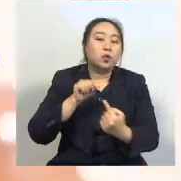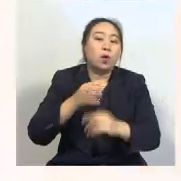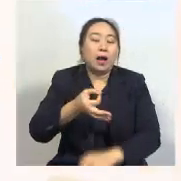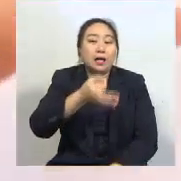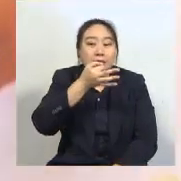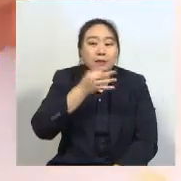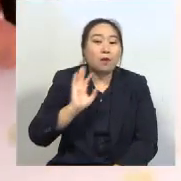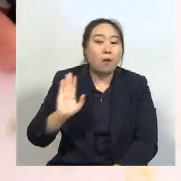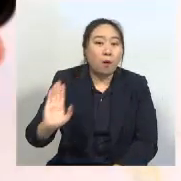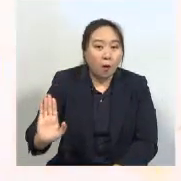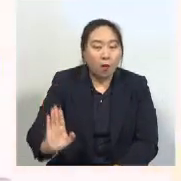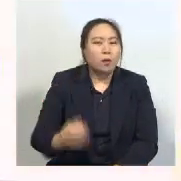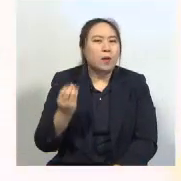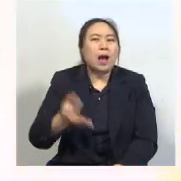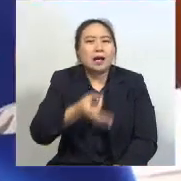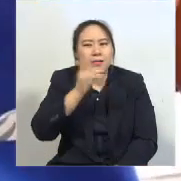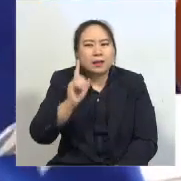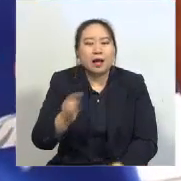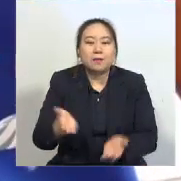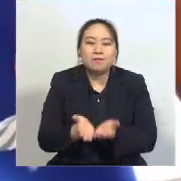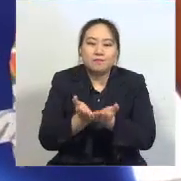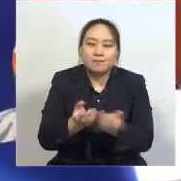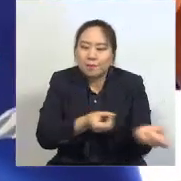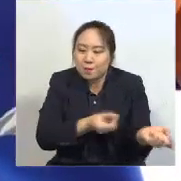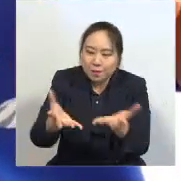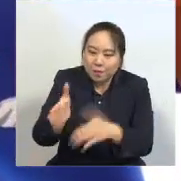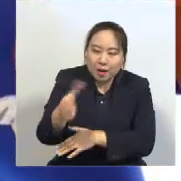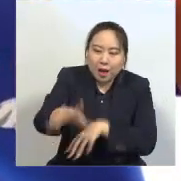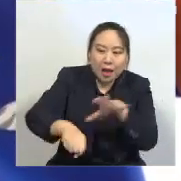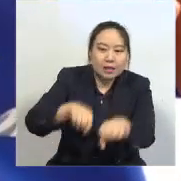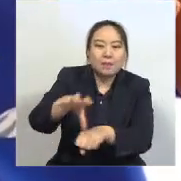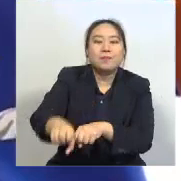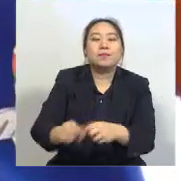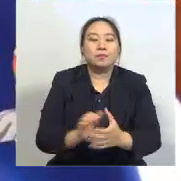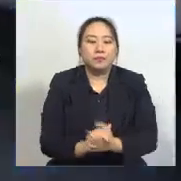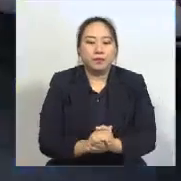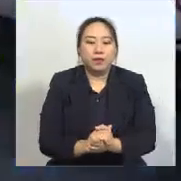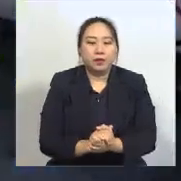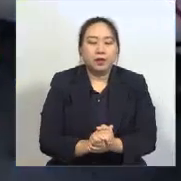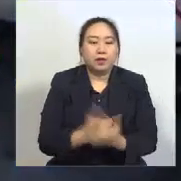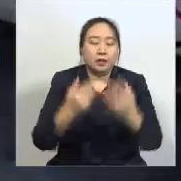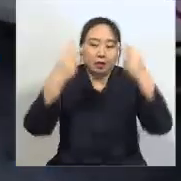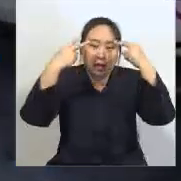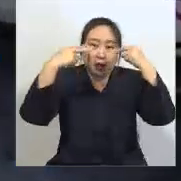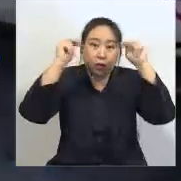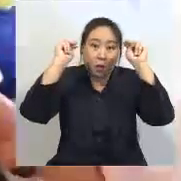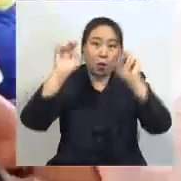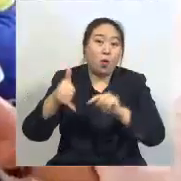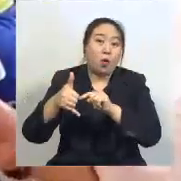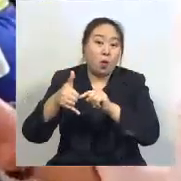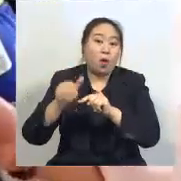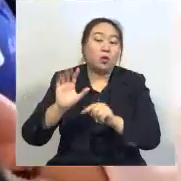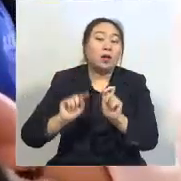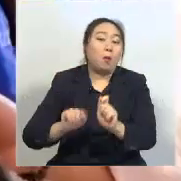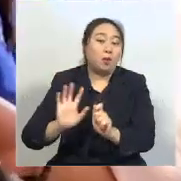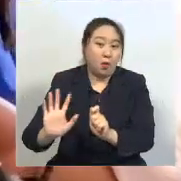ของชาวบ้านในพื้นที่ที่ส่วนใหญ่เนี่ยเขามีอาชีพประมงนะคะนี่น้องๆทำกันอยู่ในวันเมฆอัคคีนายกเทศมนตรีตำบลบ้านแหลมก็บอก